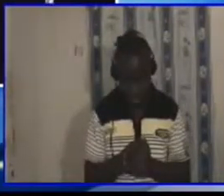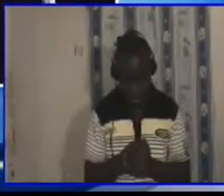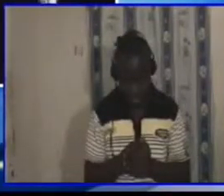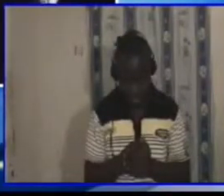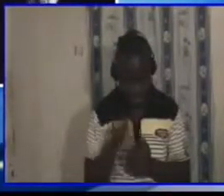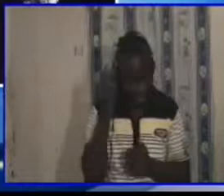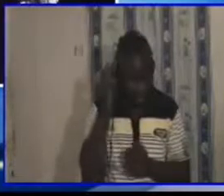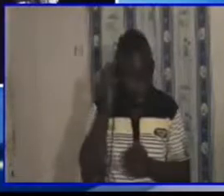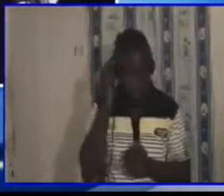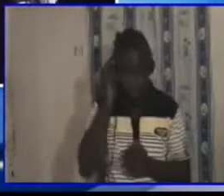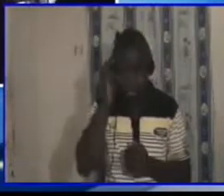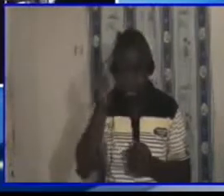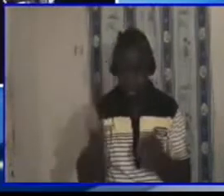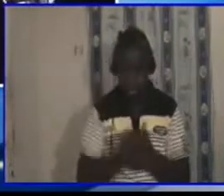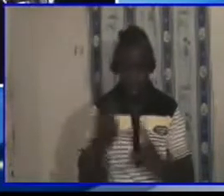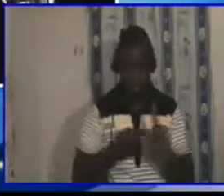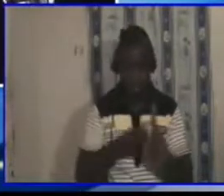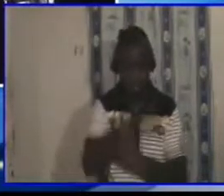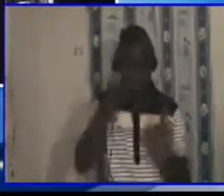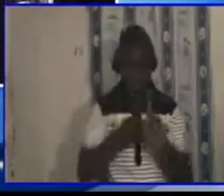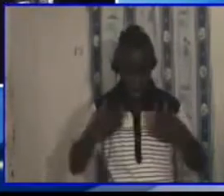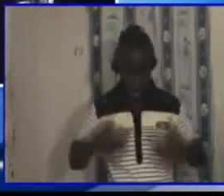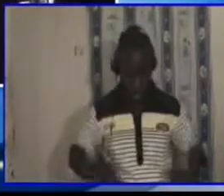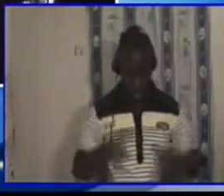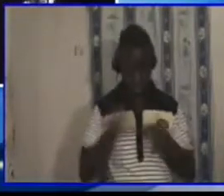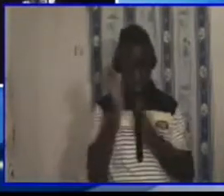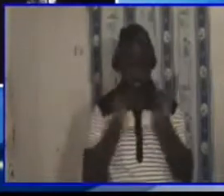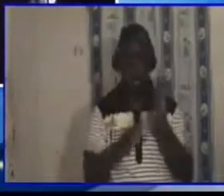come è stato nel principio